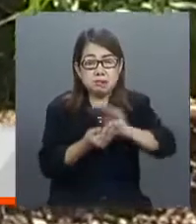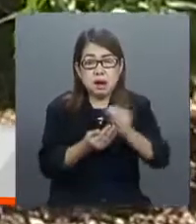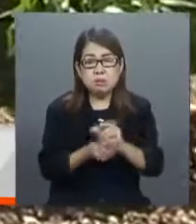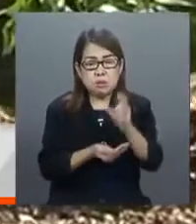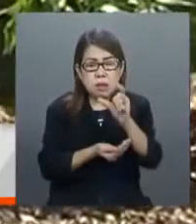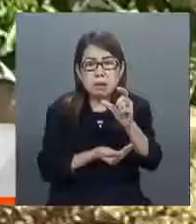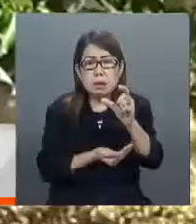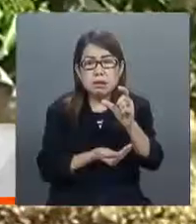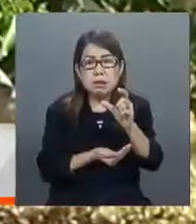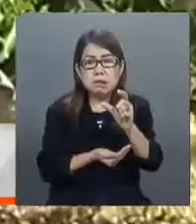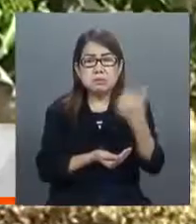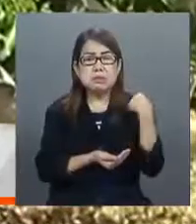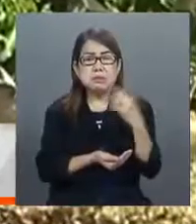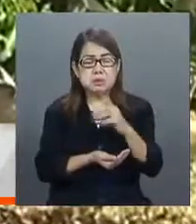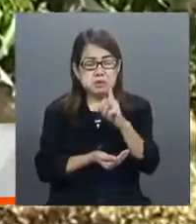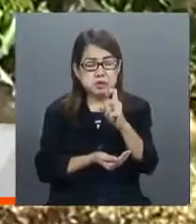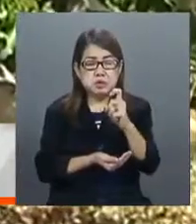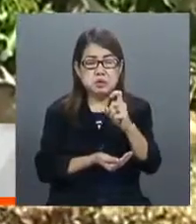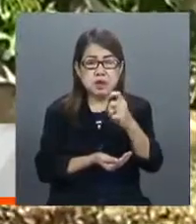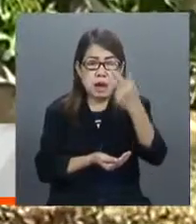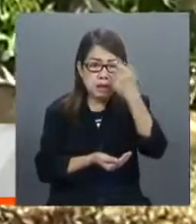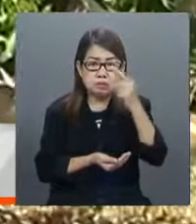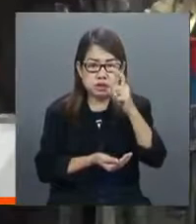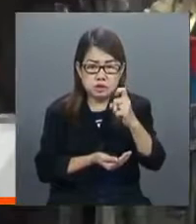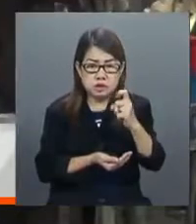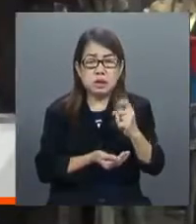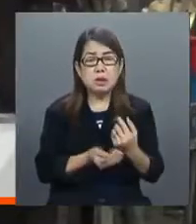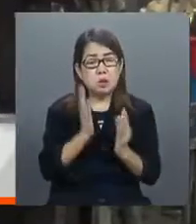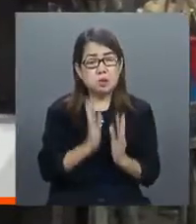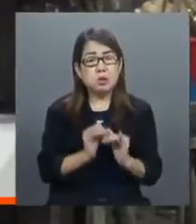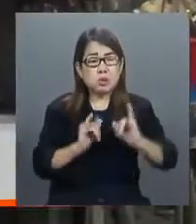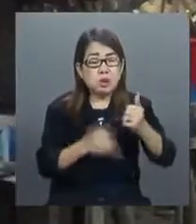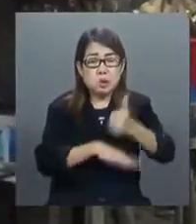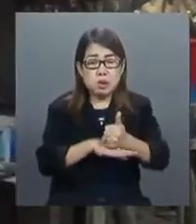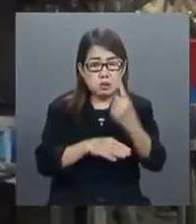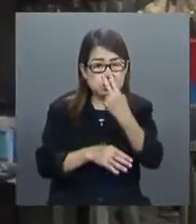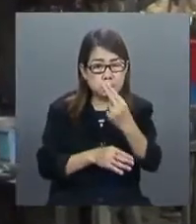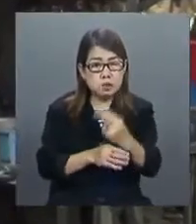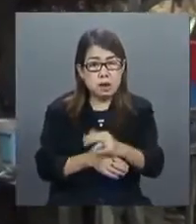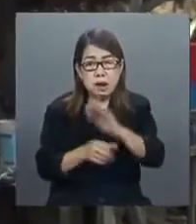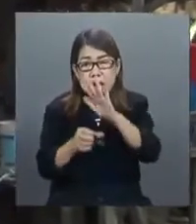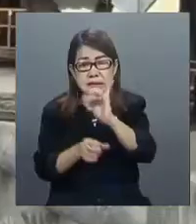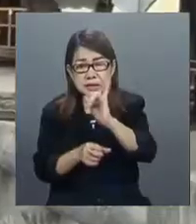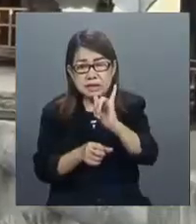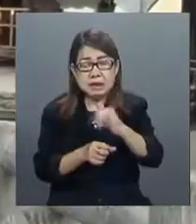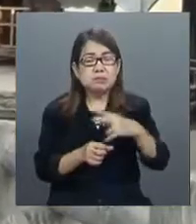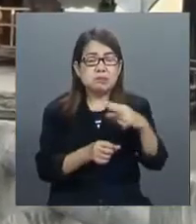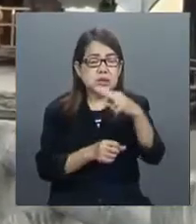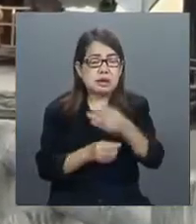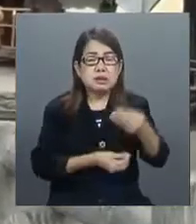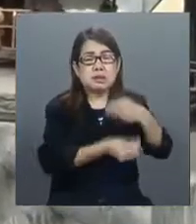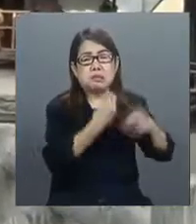เล็กและบางส่วนเน่าเสียชาวสวนต้องเร่งเก็บมะม่วงที่ยังไม่แก่เต็มที่เพื่อจำหน่ายลดปัญหาขาดทุน